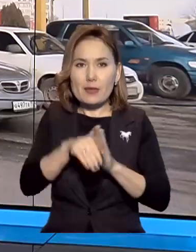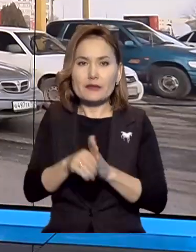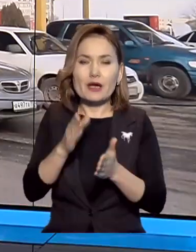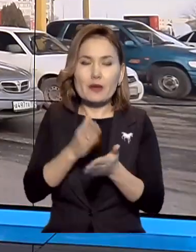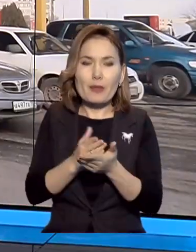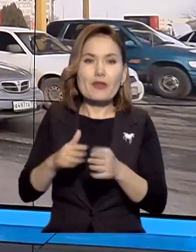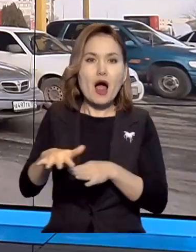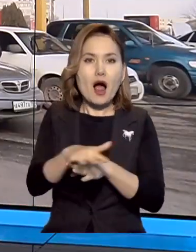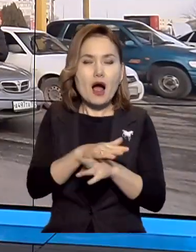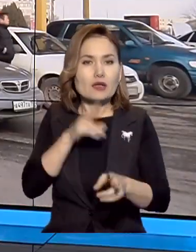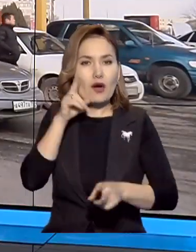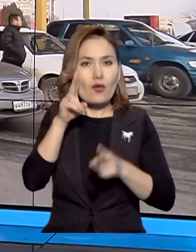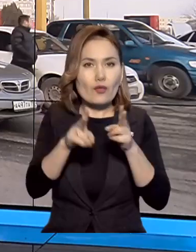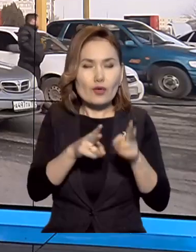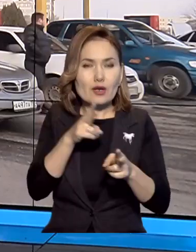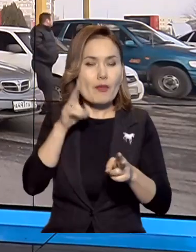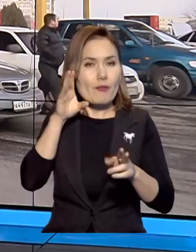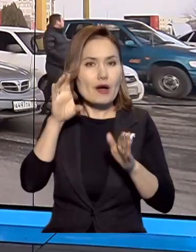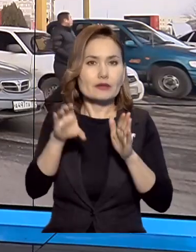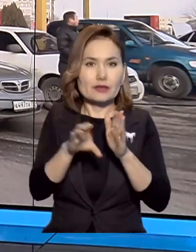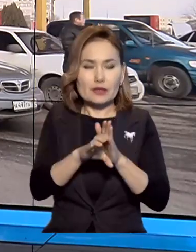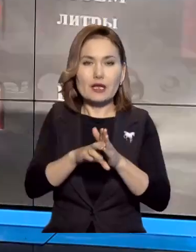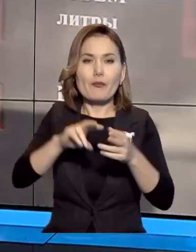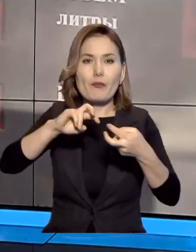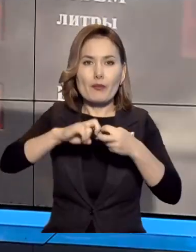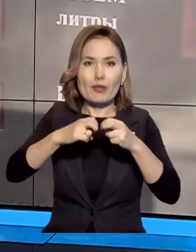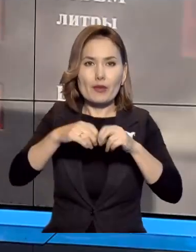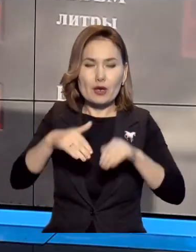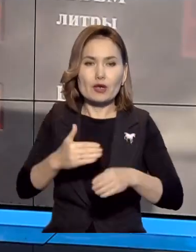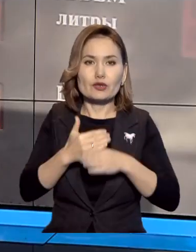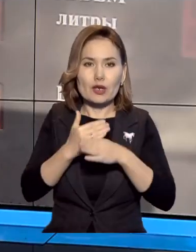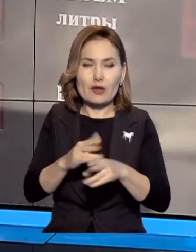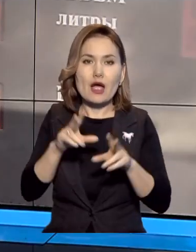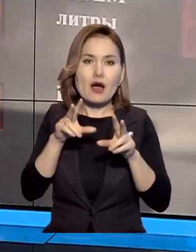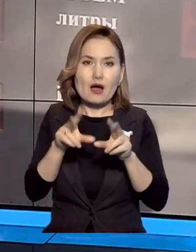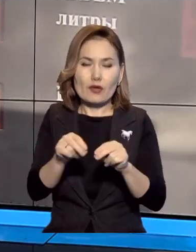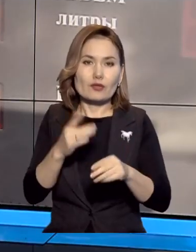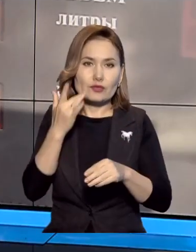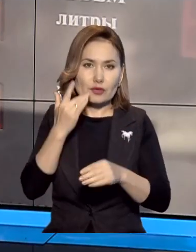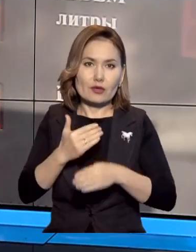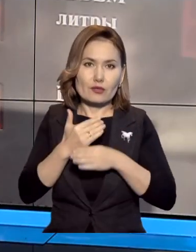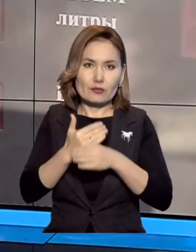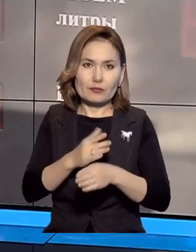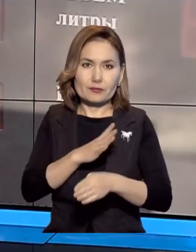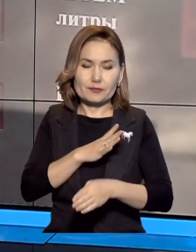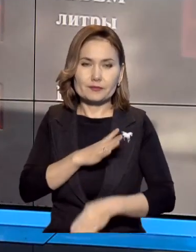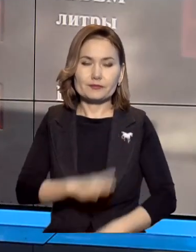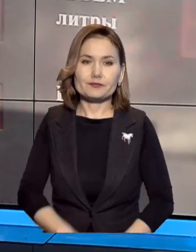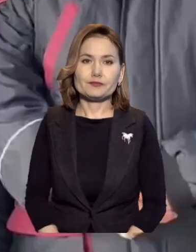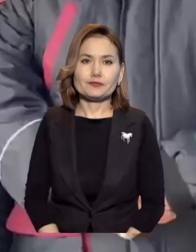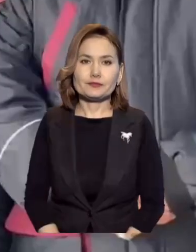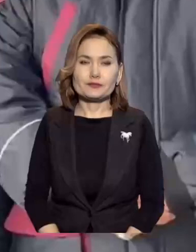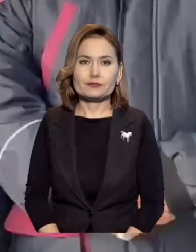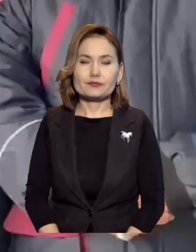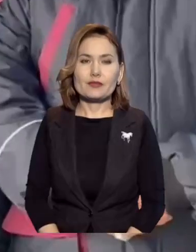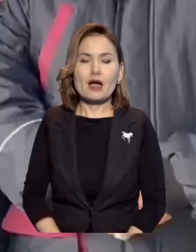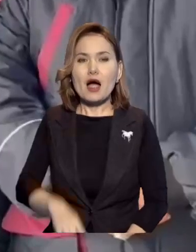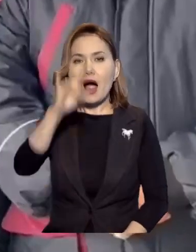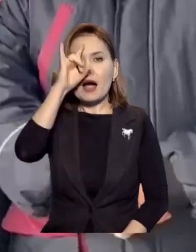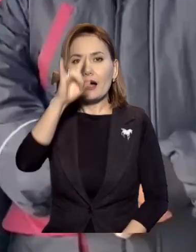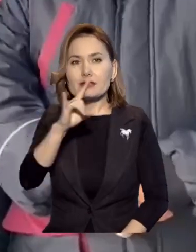Мақсат халықтың уәжін билікке жеткізу, газға қатысты туындаған мәселелердің шешілуіне дәнекер болу. Елдің